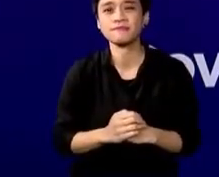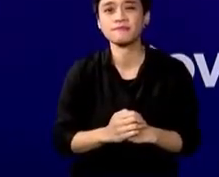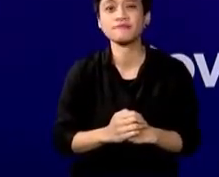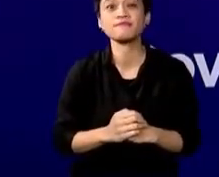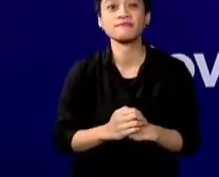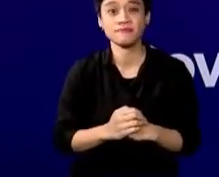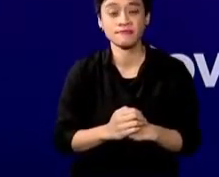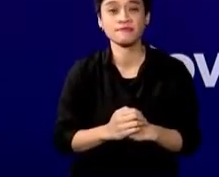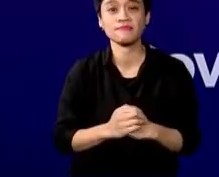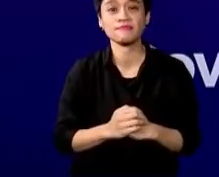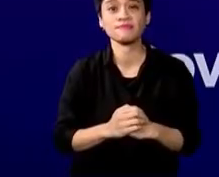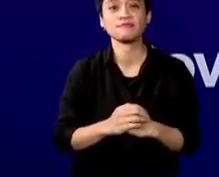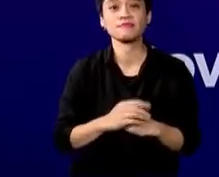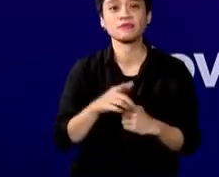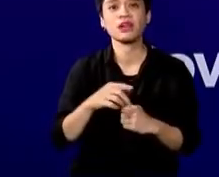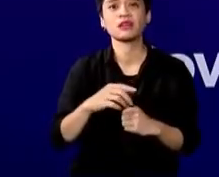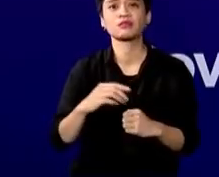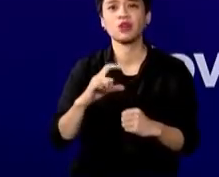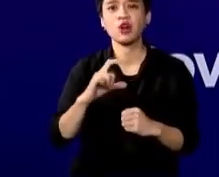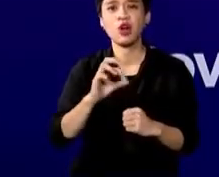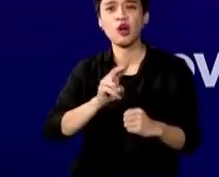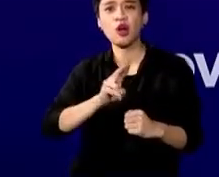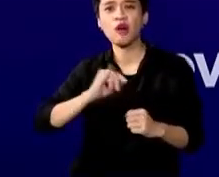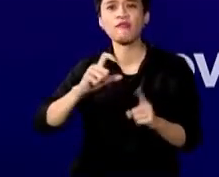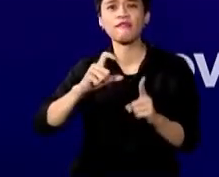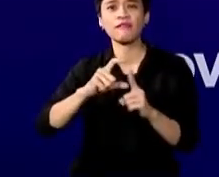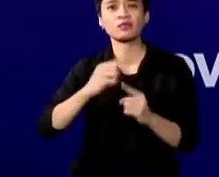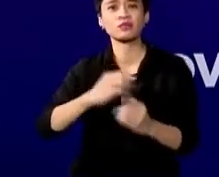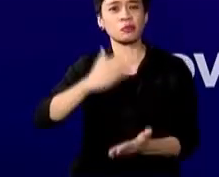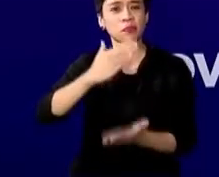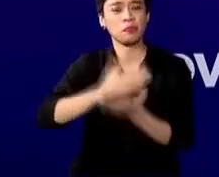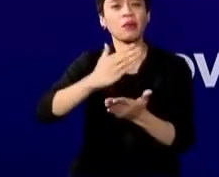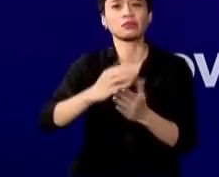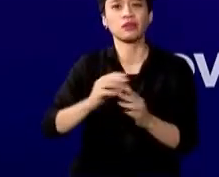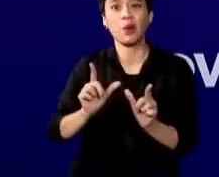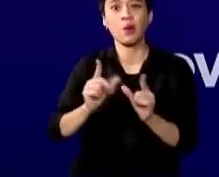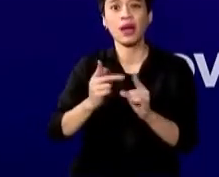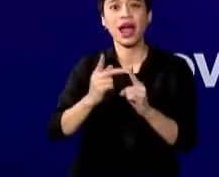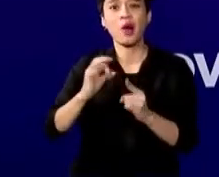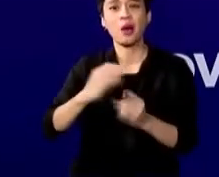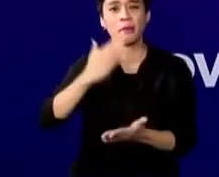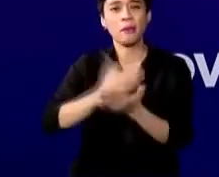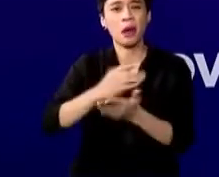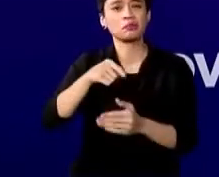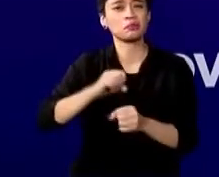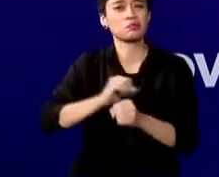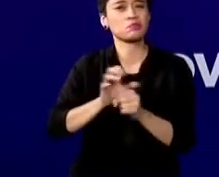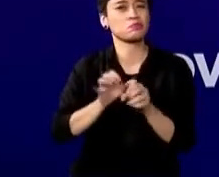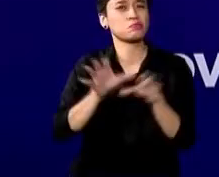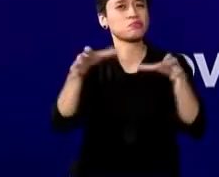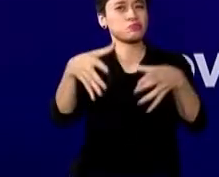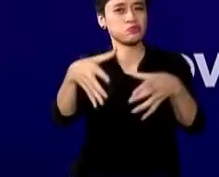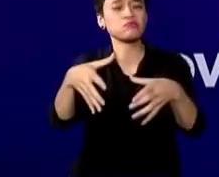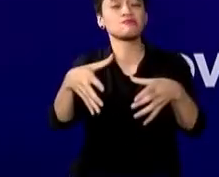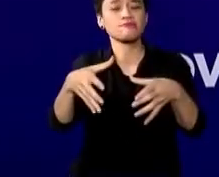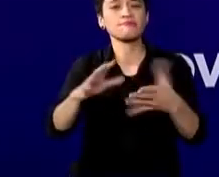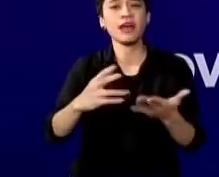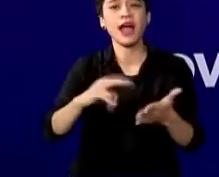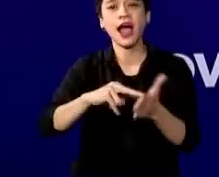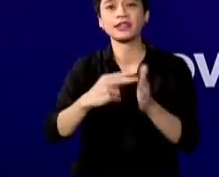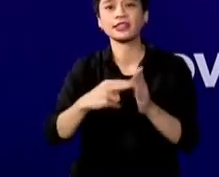oleh badan kesehatan dunia Who pemerintah melalui Kementerian Kesehatan juga telah ee melakukan